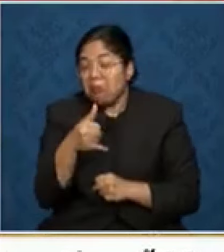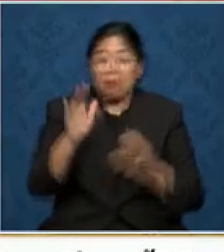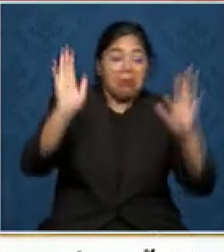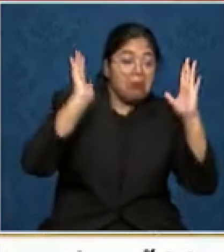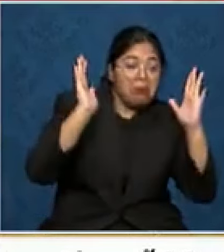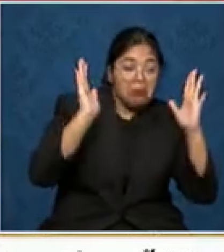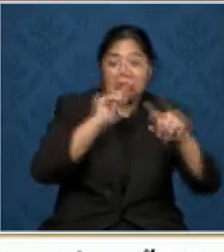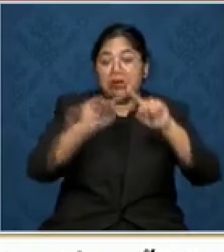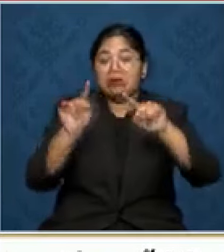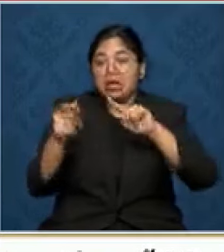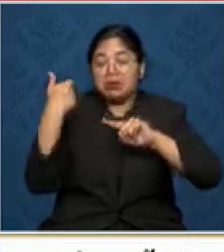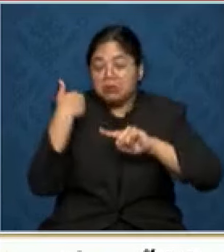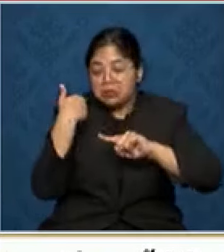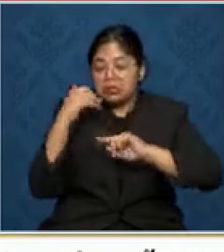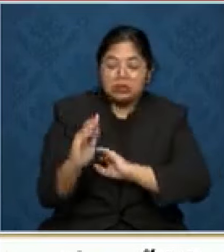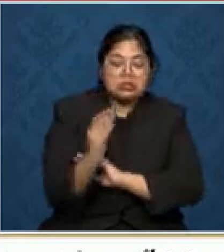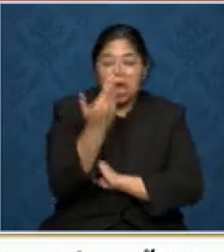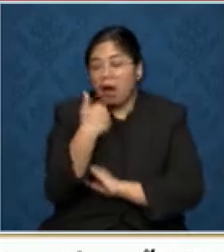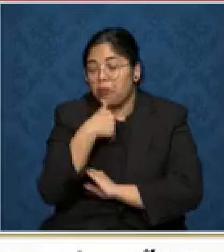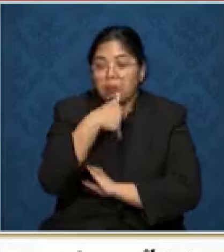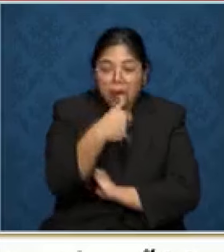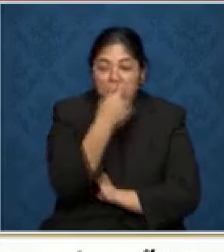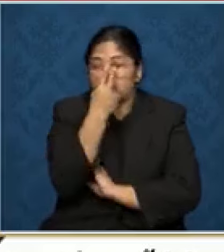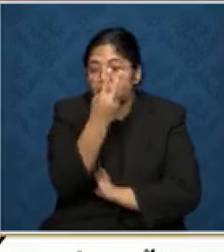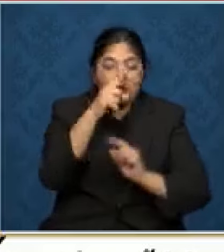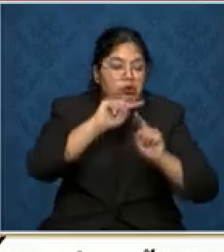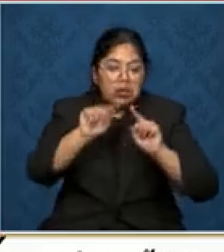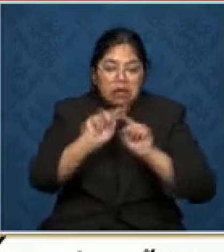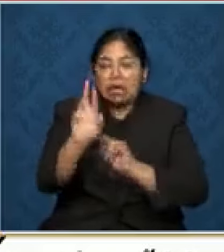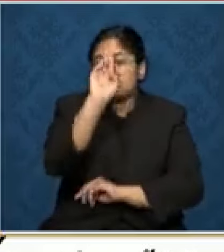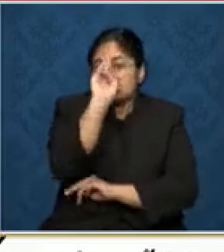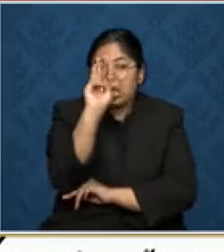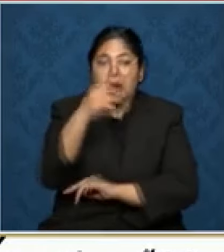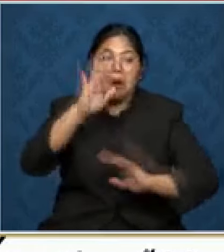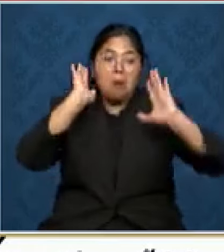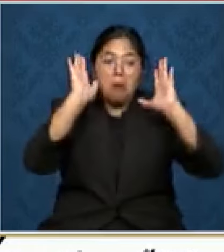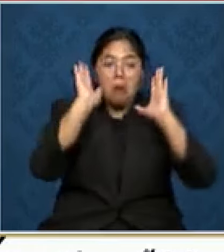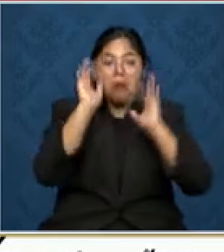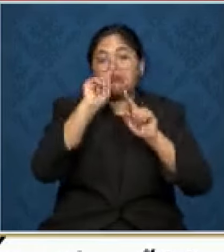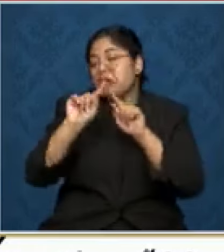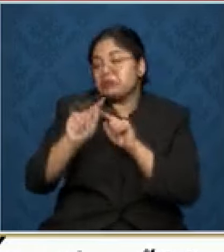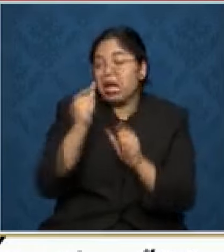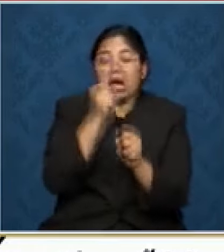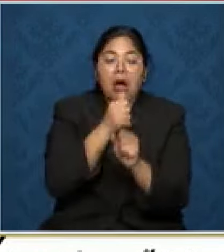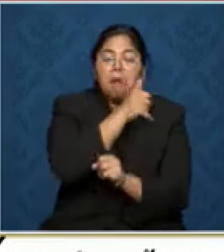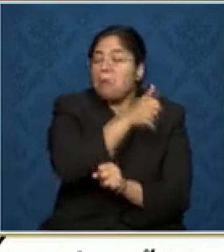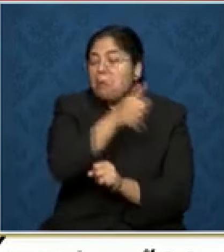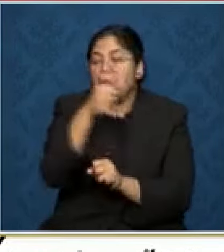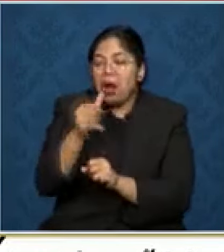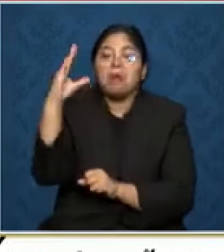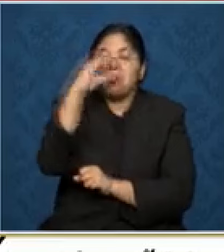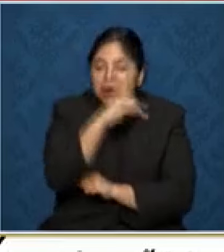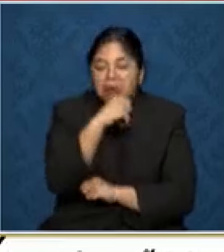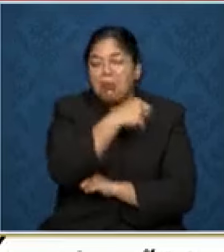อีวนสายอีวนเที่ยงอีวนเย็นอีวนดึกๆยังอีวน